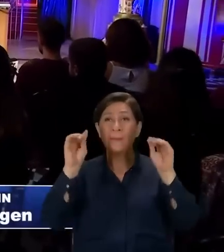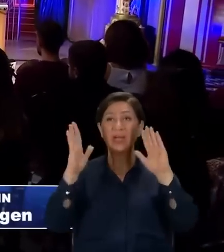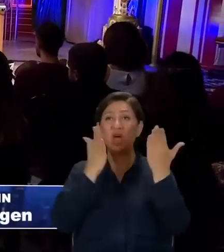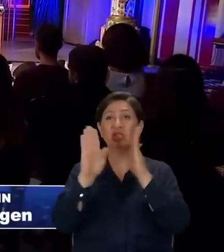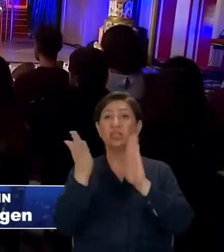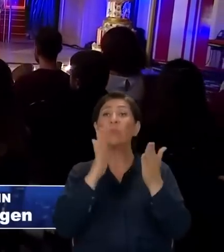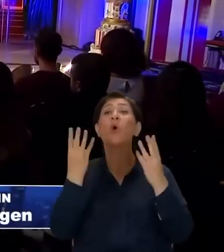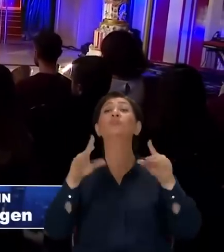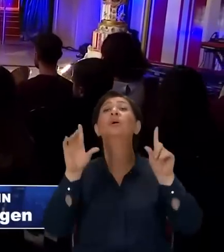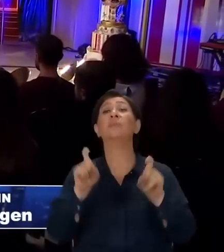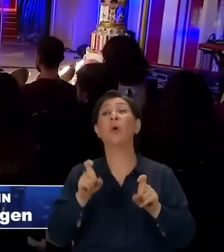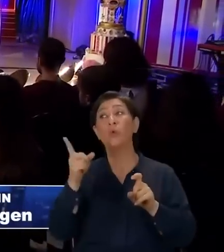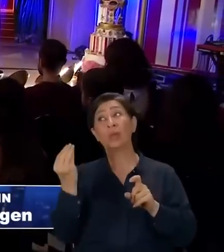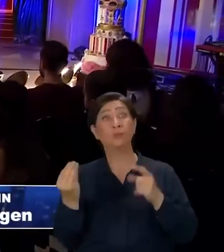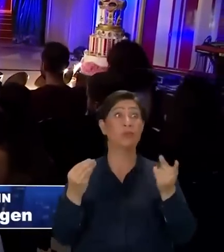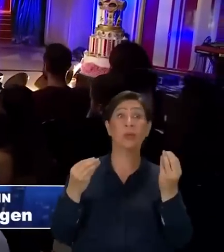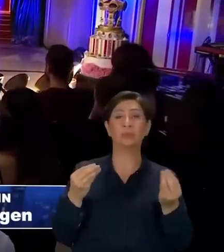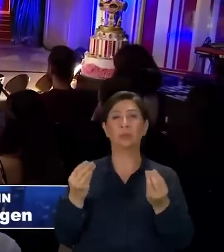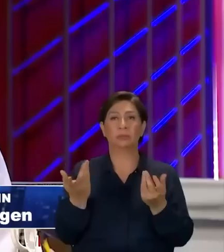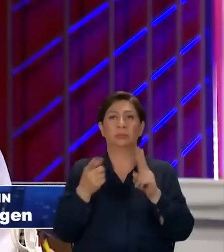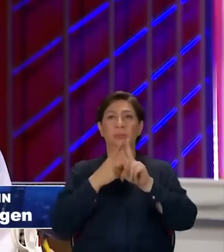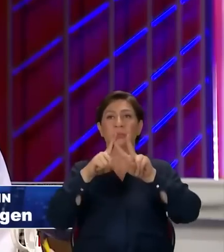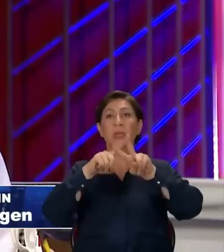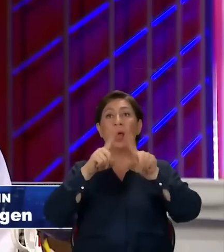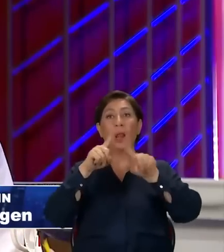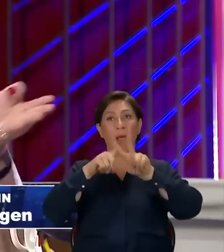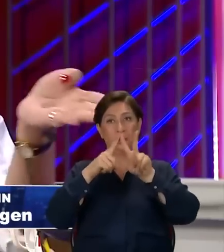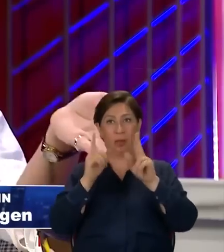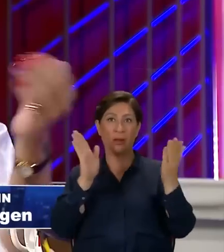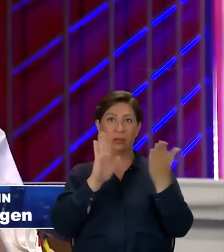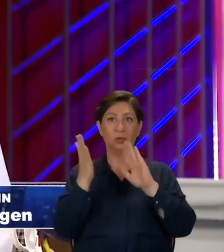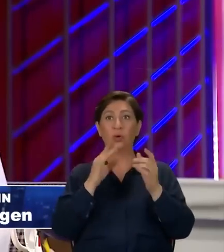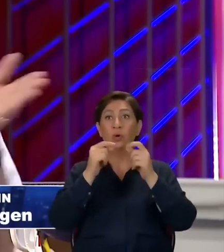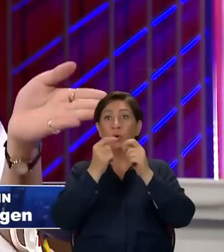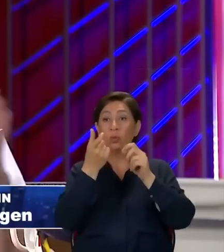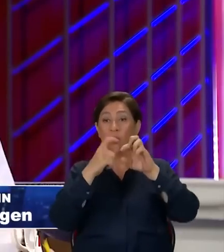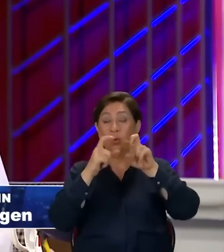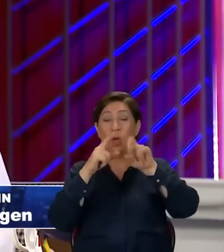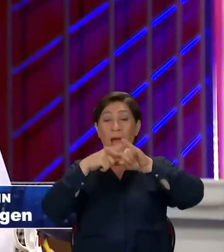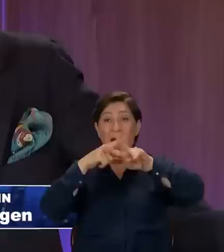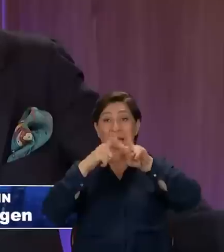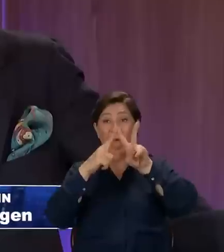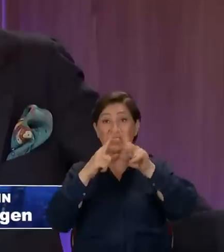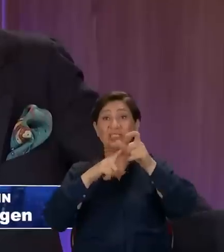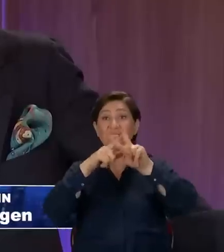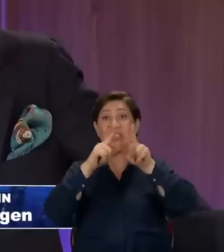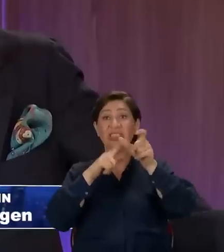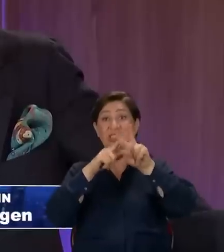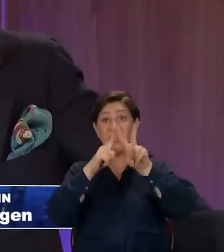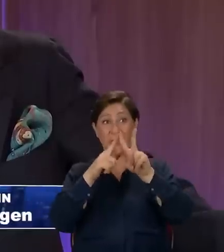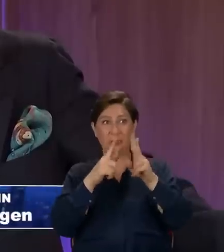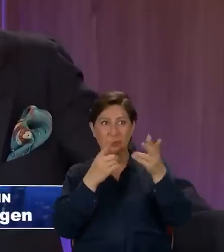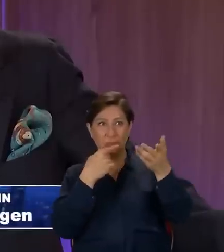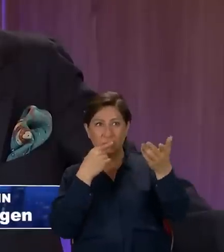karşılaştırma olmayacakmış. Olacak. Ondan mı seviyorsun, bundan mı seviyorsun diye. Şimdi güzel, Nalan'la karşılaştırsınlar. Ben Burhan Çaçan söyledim, onunla karşılaştırılıyorum ya, şu an.